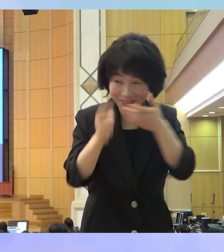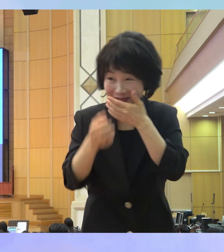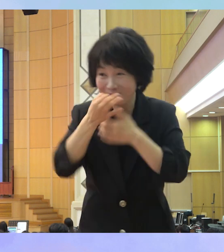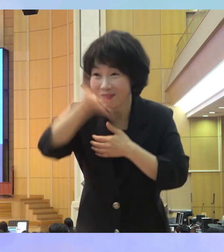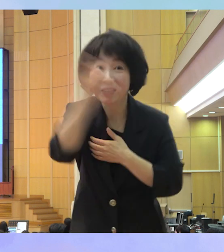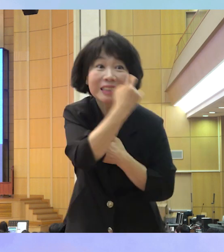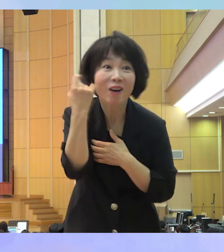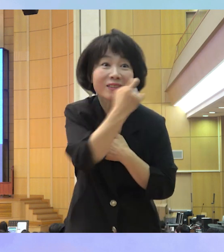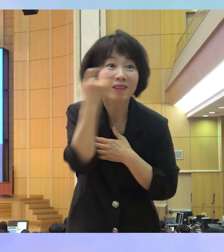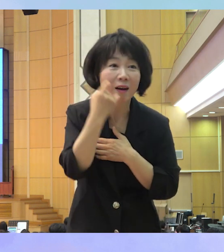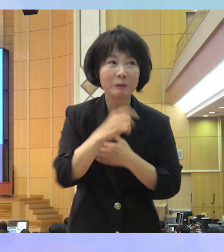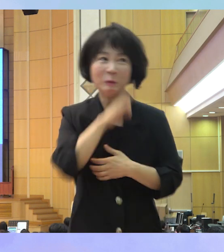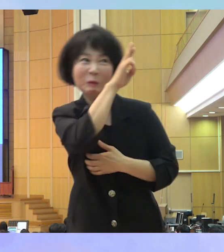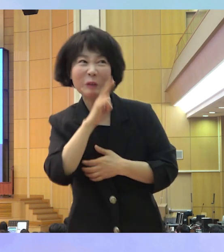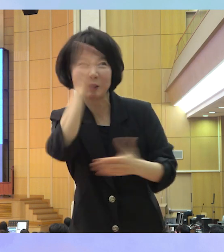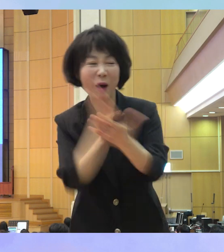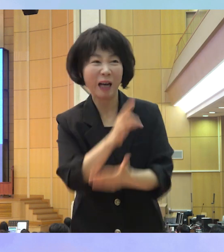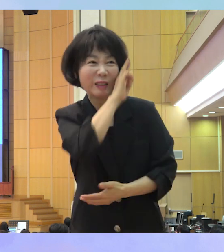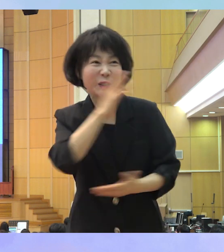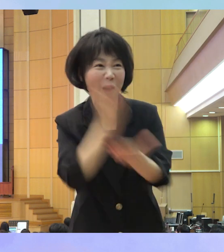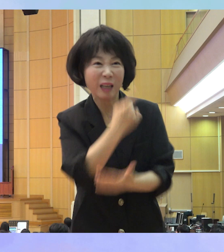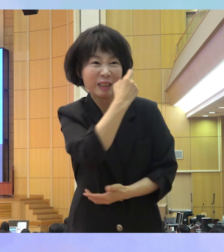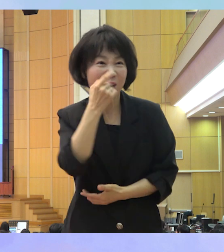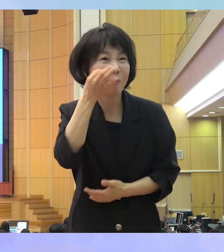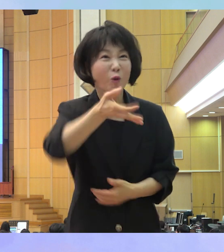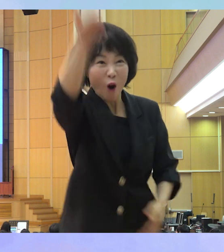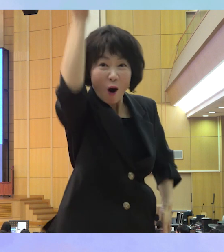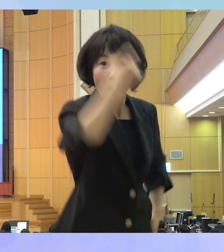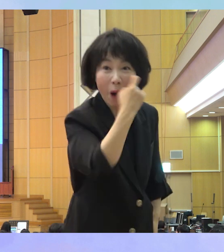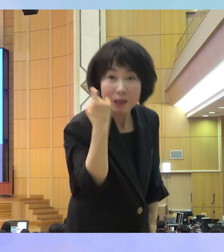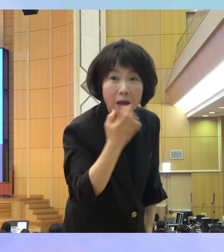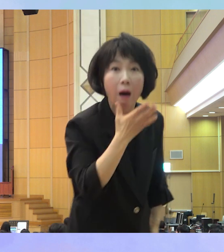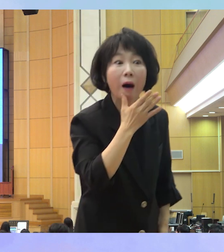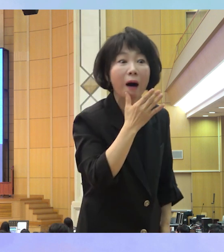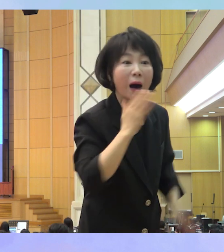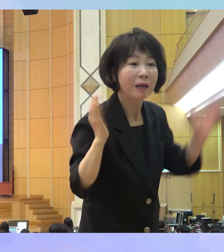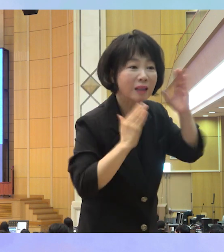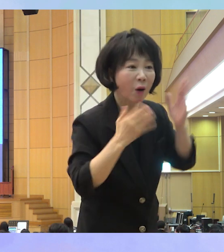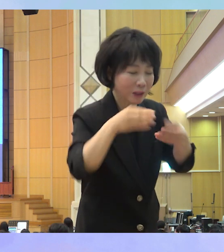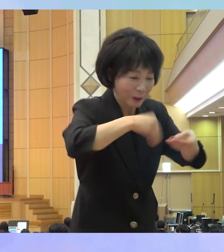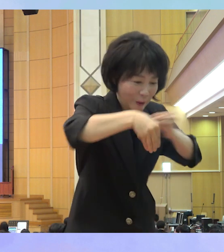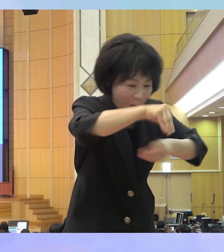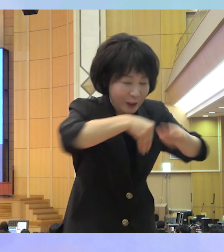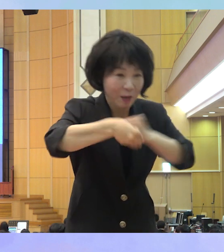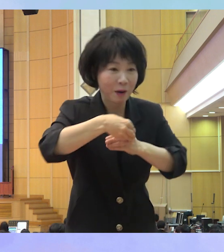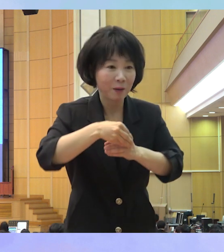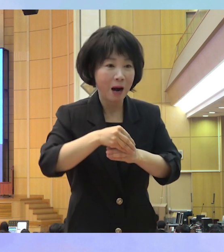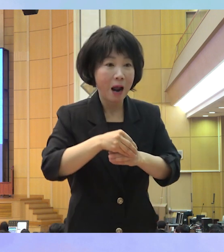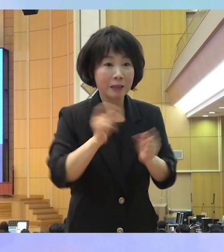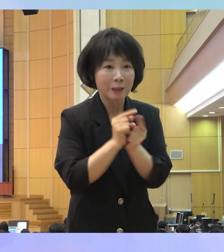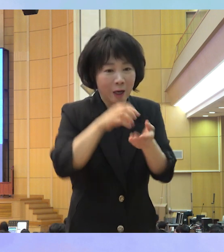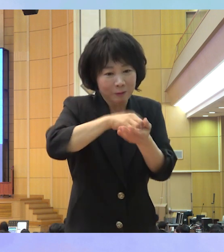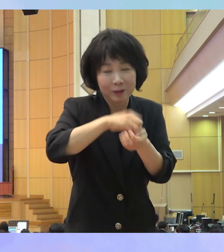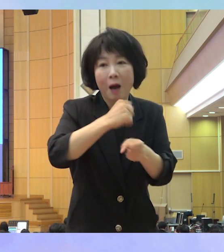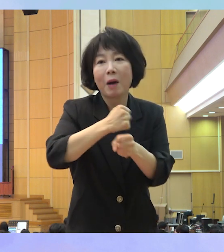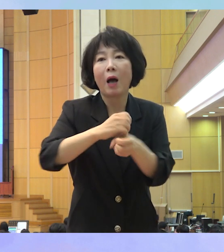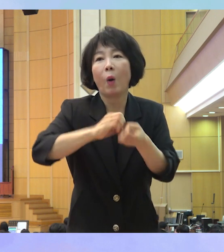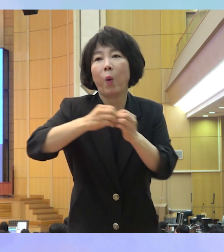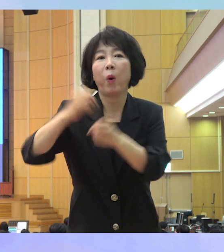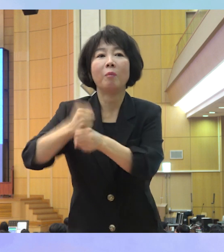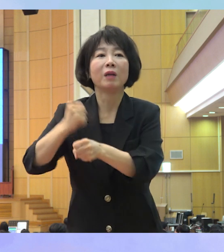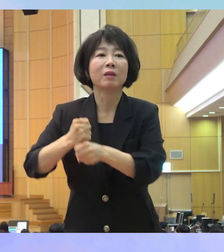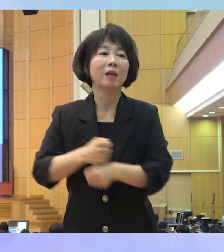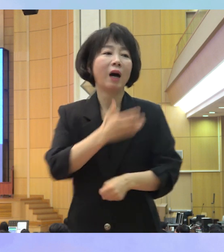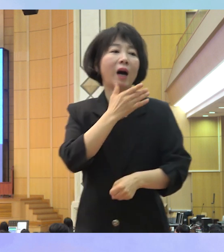오늘. 이거 청년들이요, 학생들이 다 어저께 포장했고요. 이번 주 내내 청년들이 와서 이거